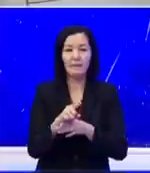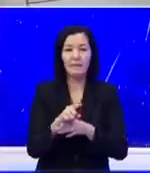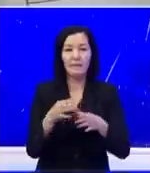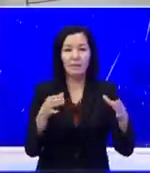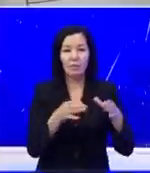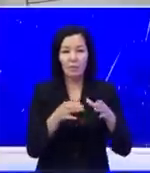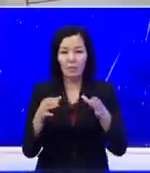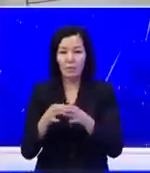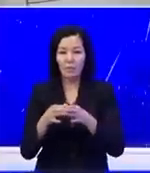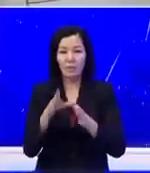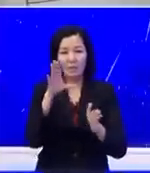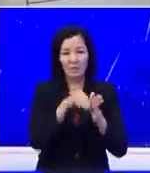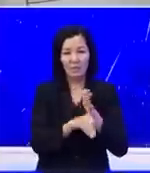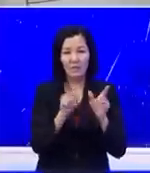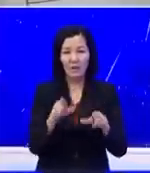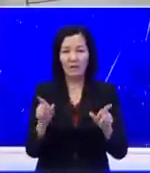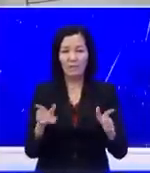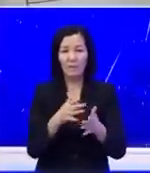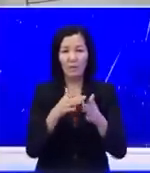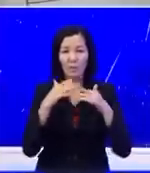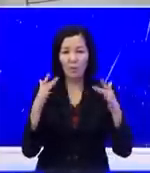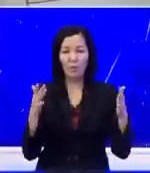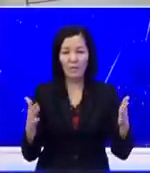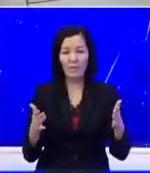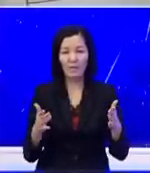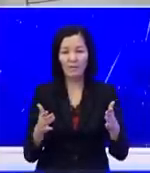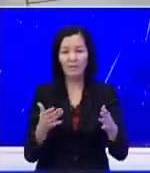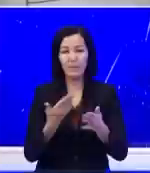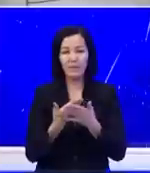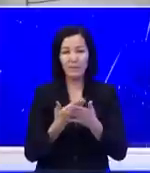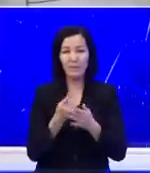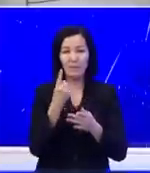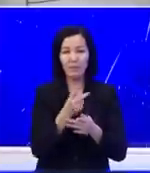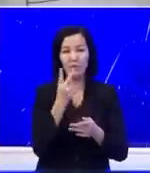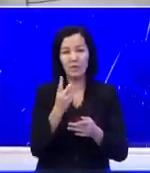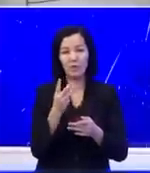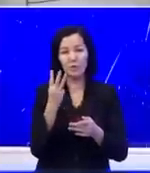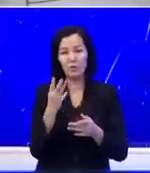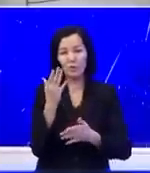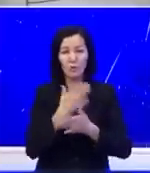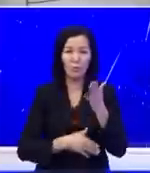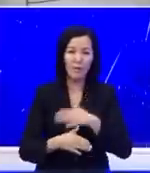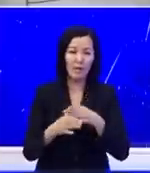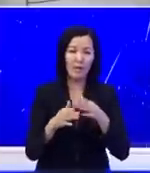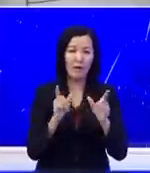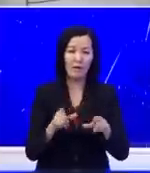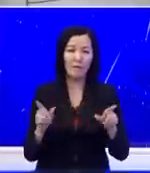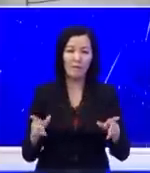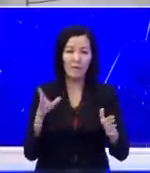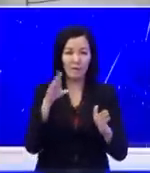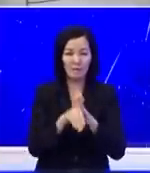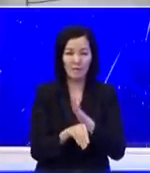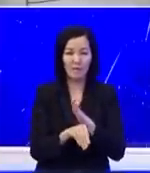санаттағы азаматтар кеңейтілді, яғни ол жерге біріншіден екінші, үшінші топтағы мүгедектігі бар азаматтар